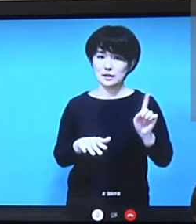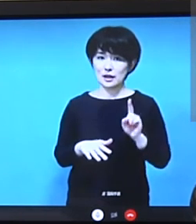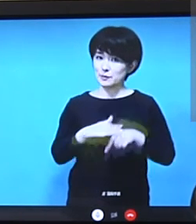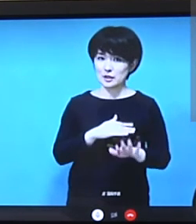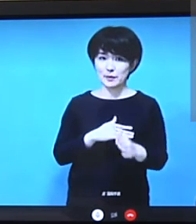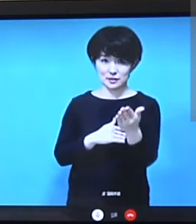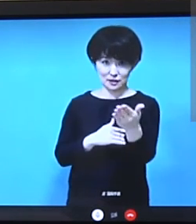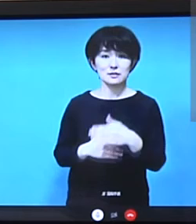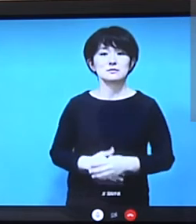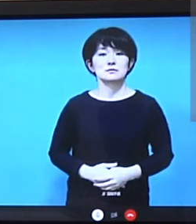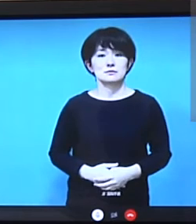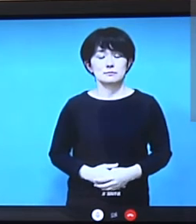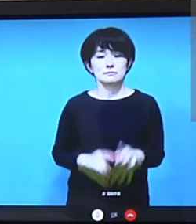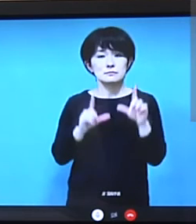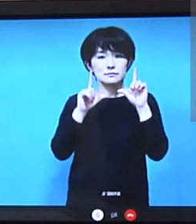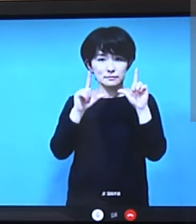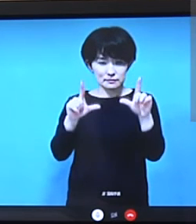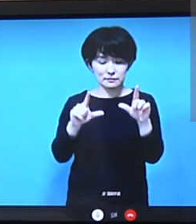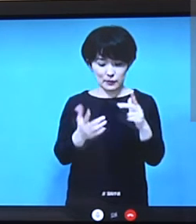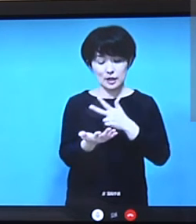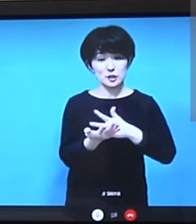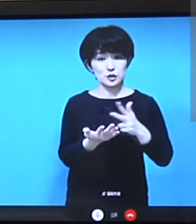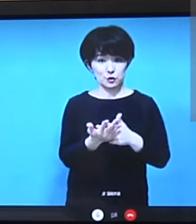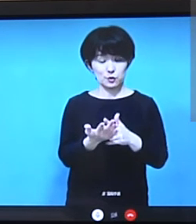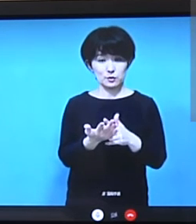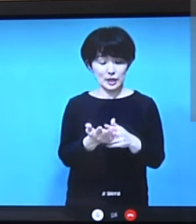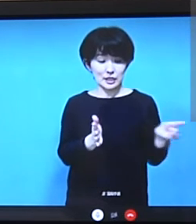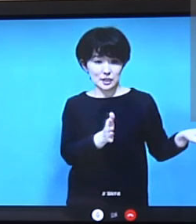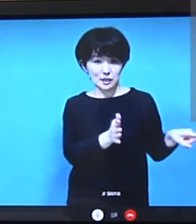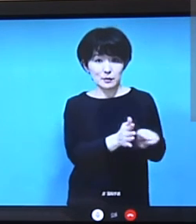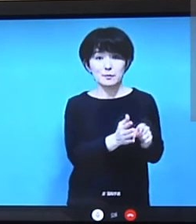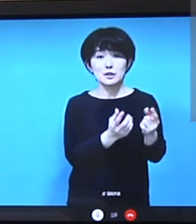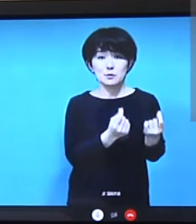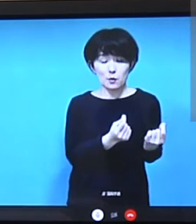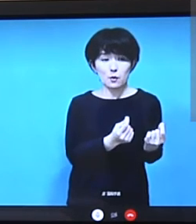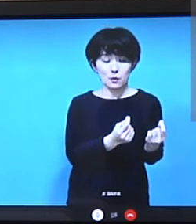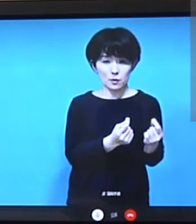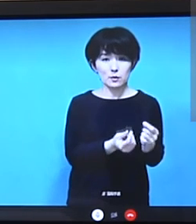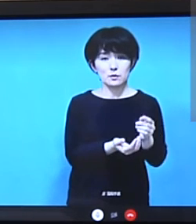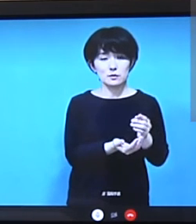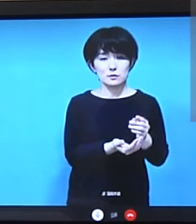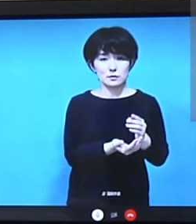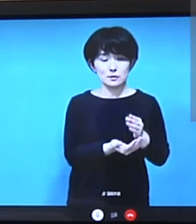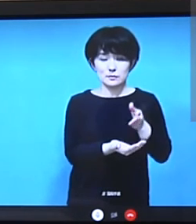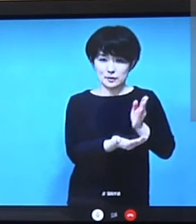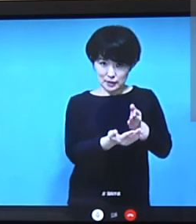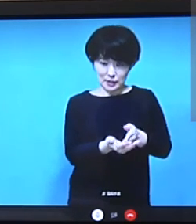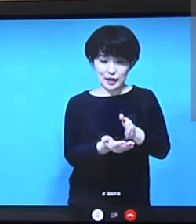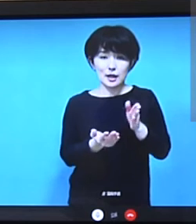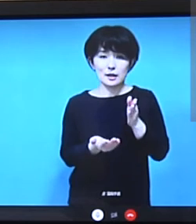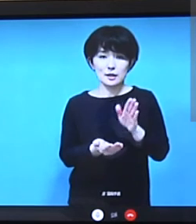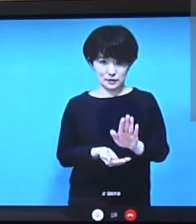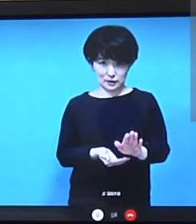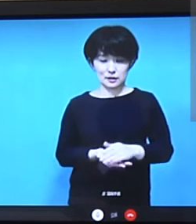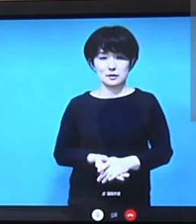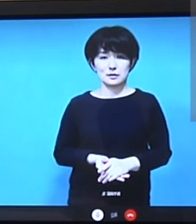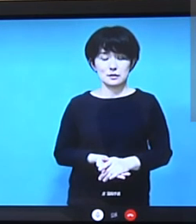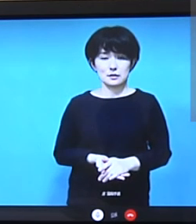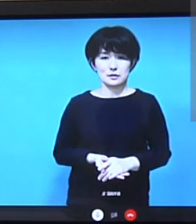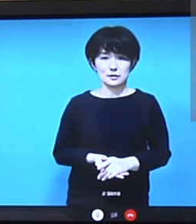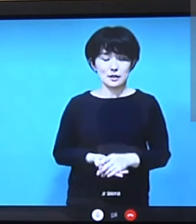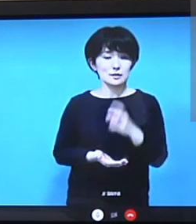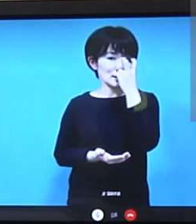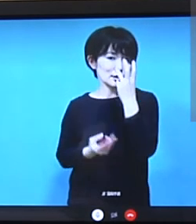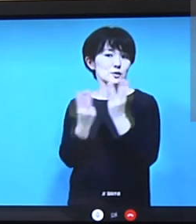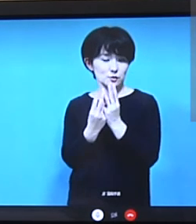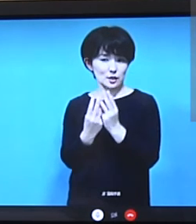若干ですね、紙に落とす、これまでも申し上げてきたりですね、検査件数は別の場所に書いてあったりもしました